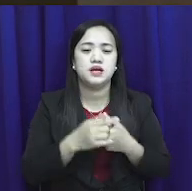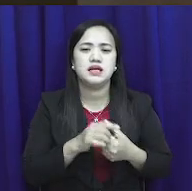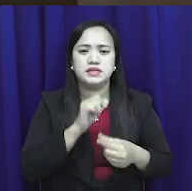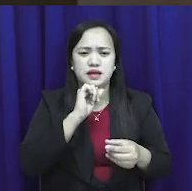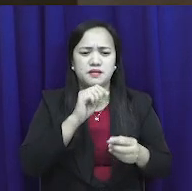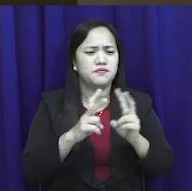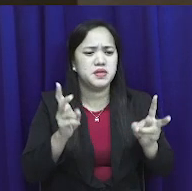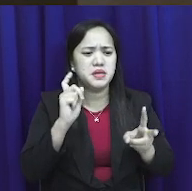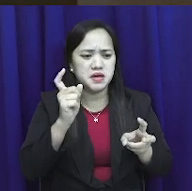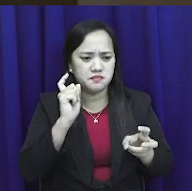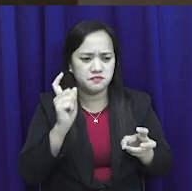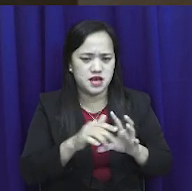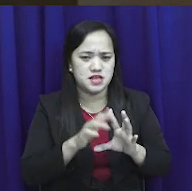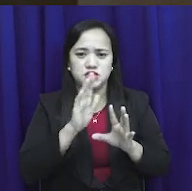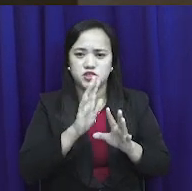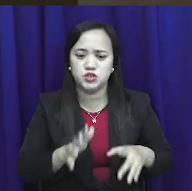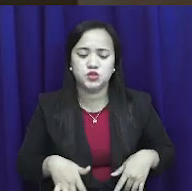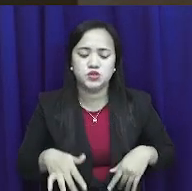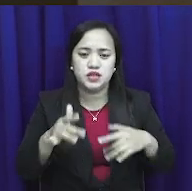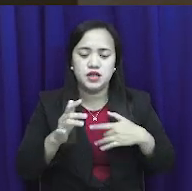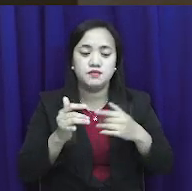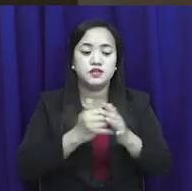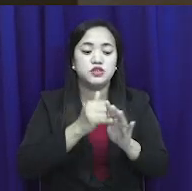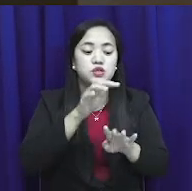um hindi ka pa